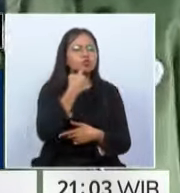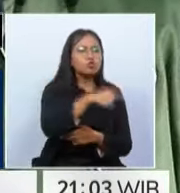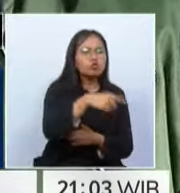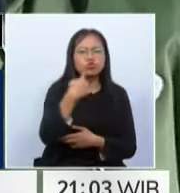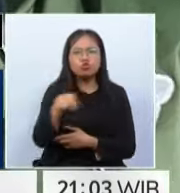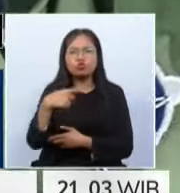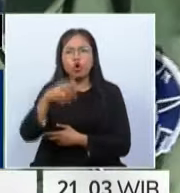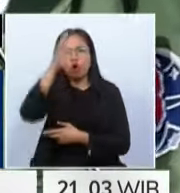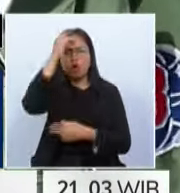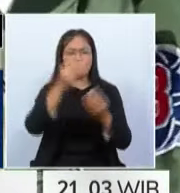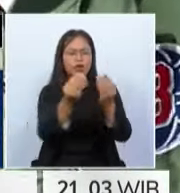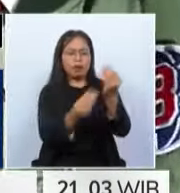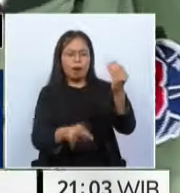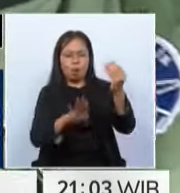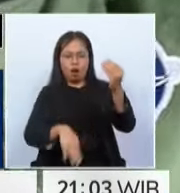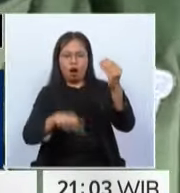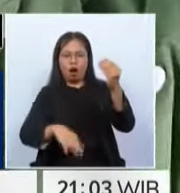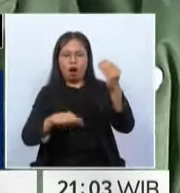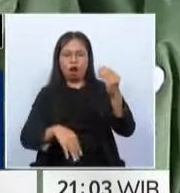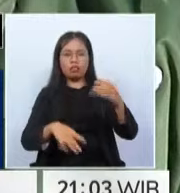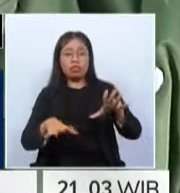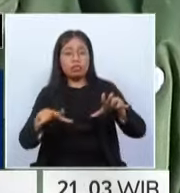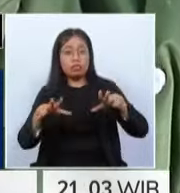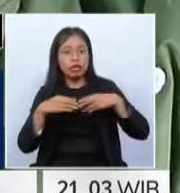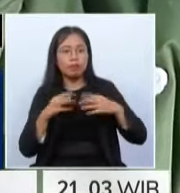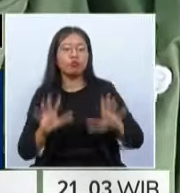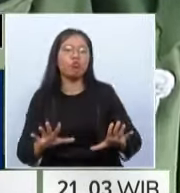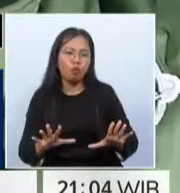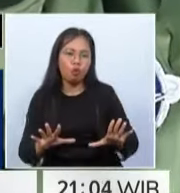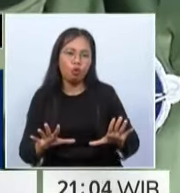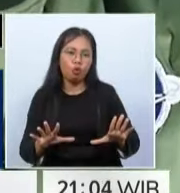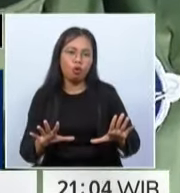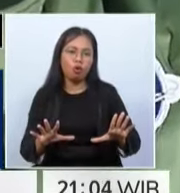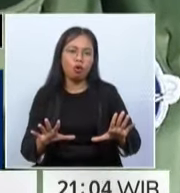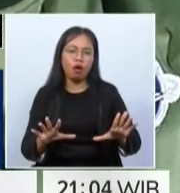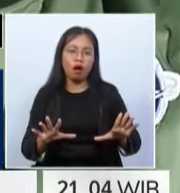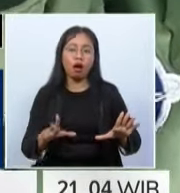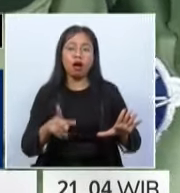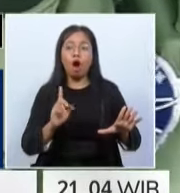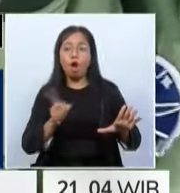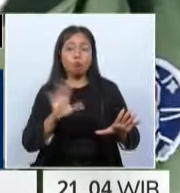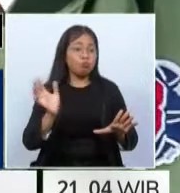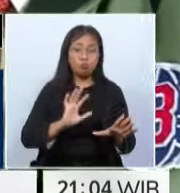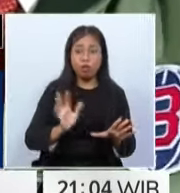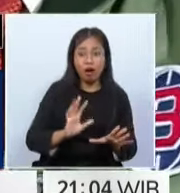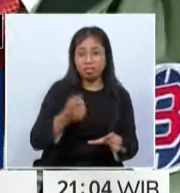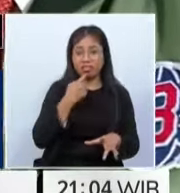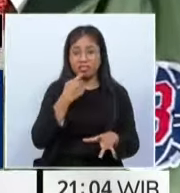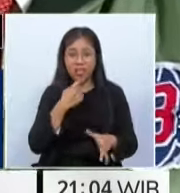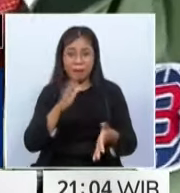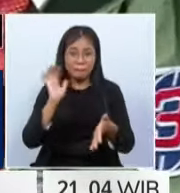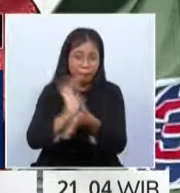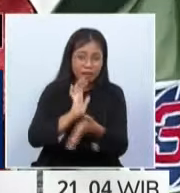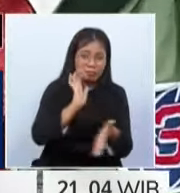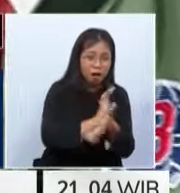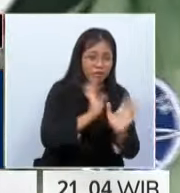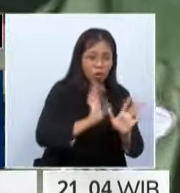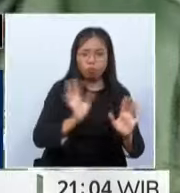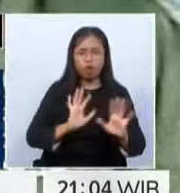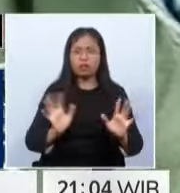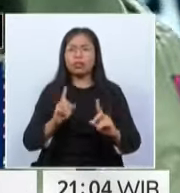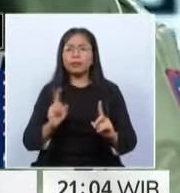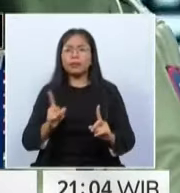kenapa ini saya sampaikan Pak Maka kalau kita bicara Katakan bukan soal cerita bekasnya buat kami tidak karena Yono